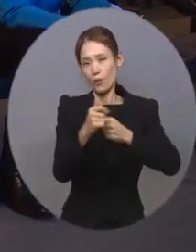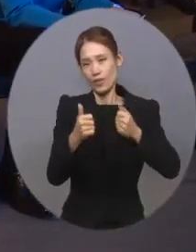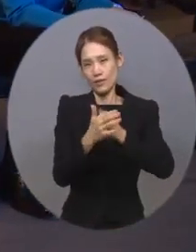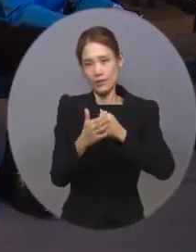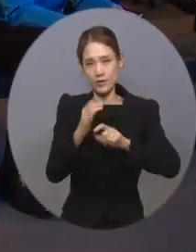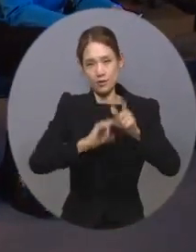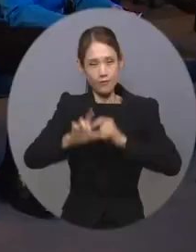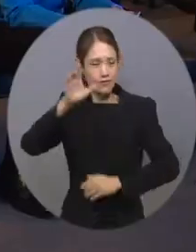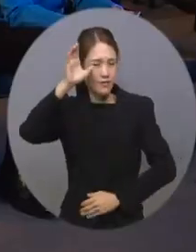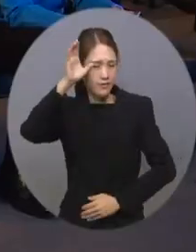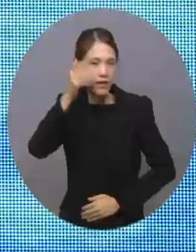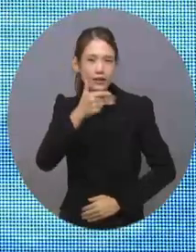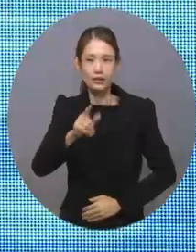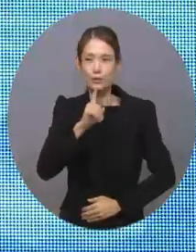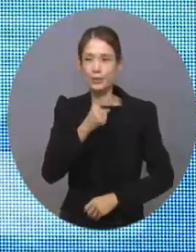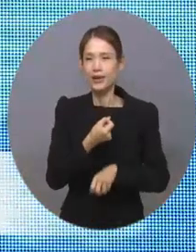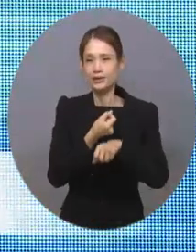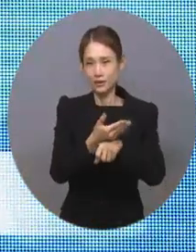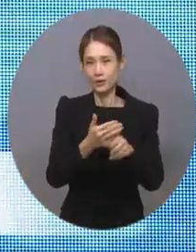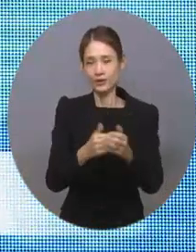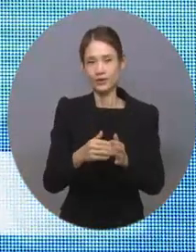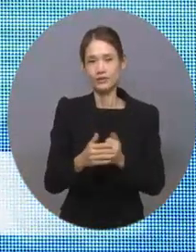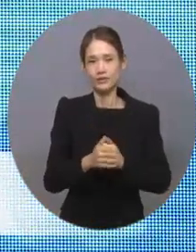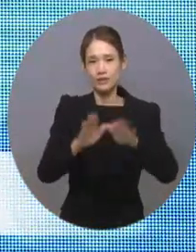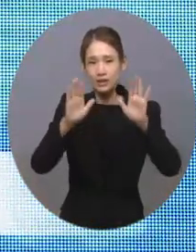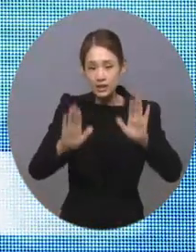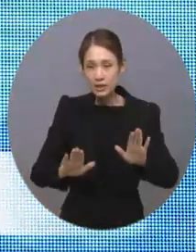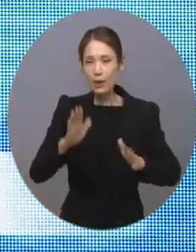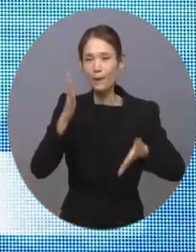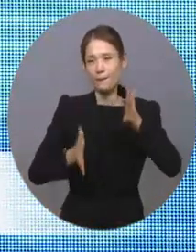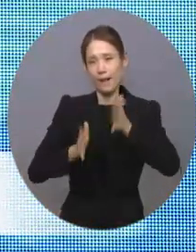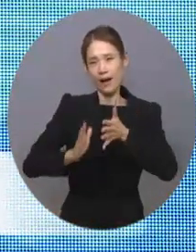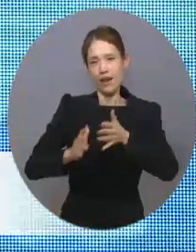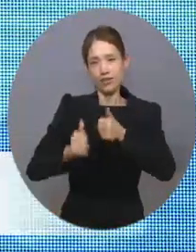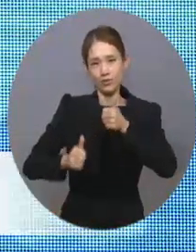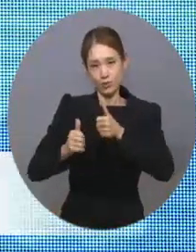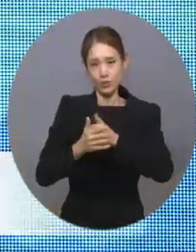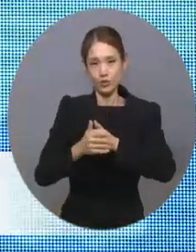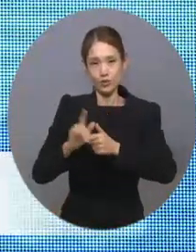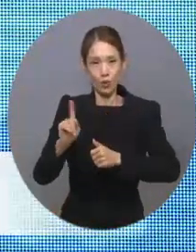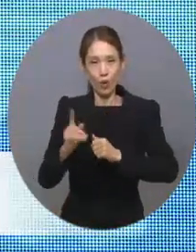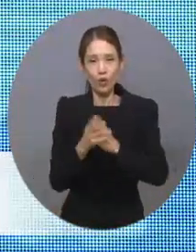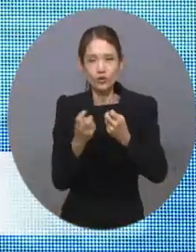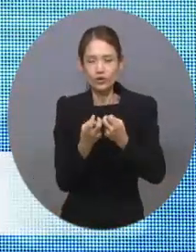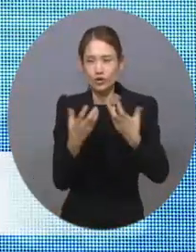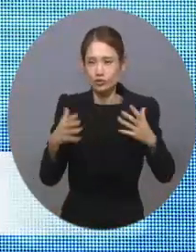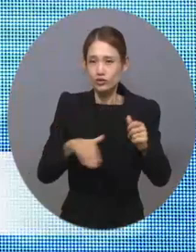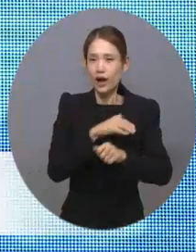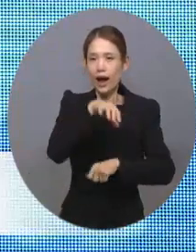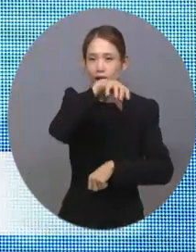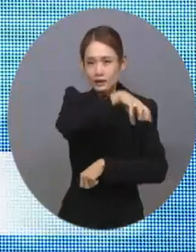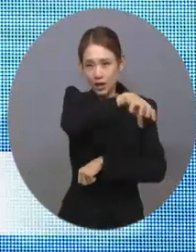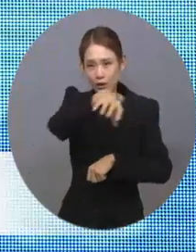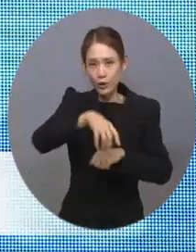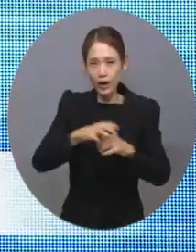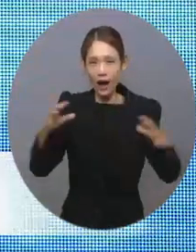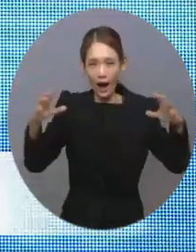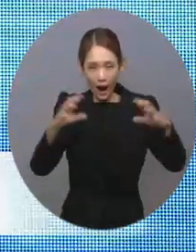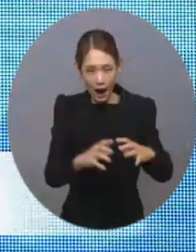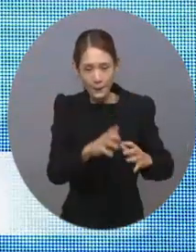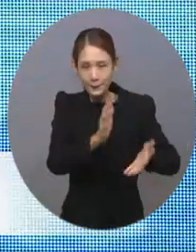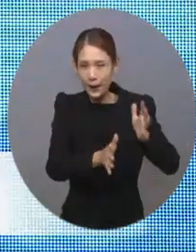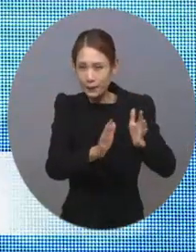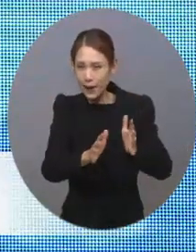기대감을 드러냈습니다. 이번 마라톤은 부득이 우리가 한 단서에서 다 함께 모여서 달릴